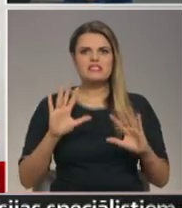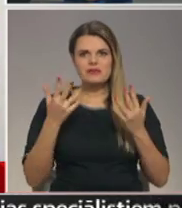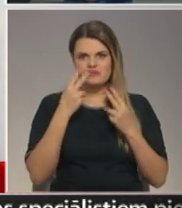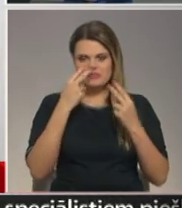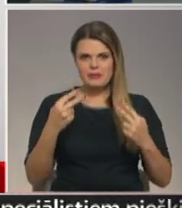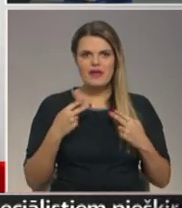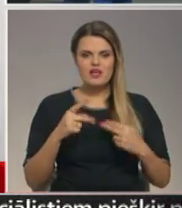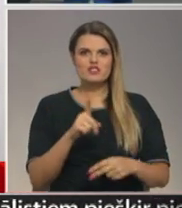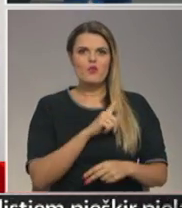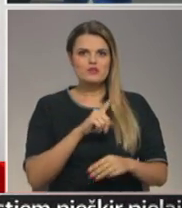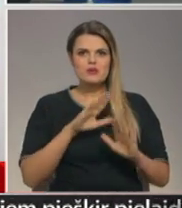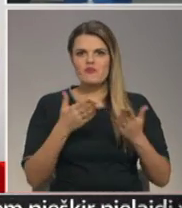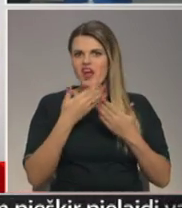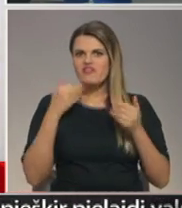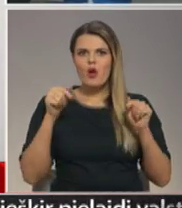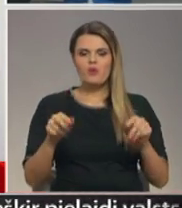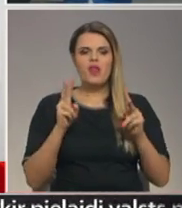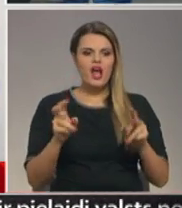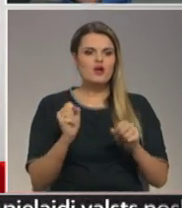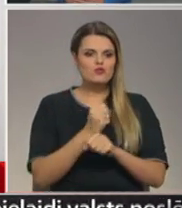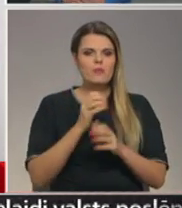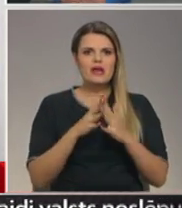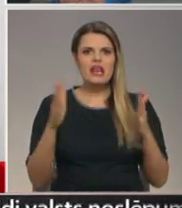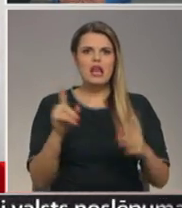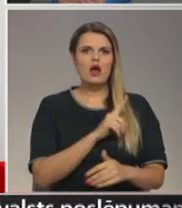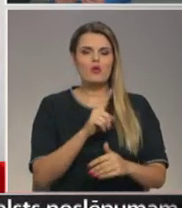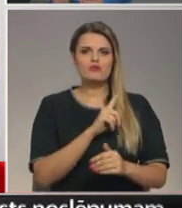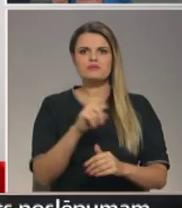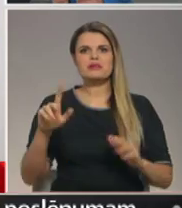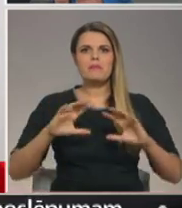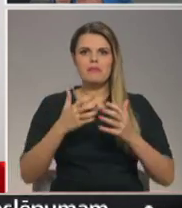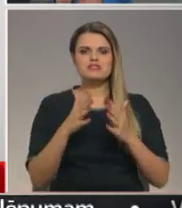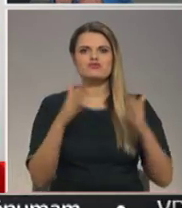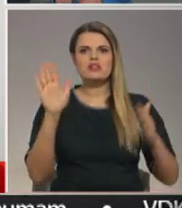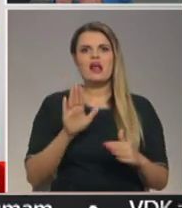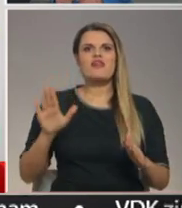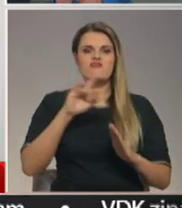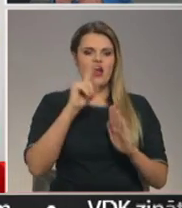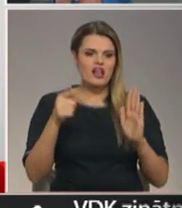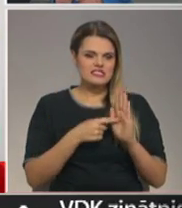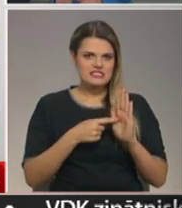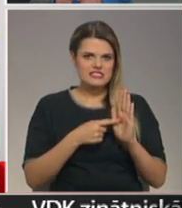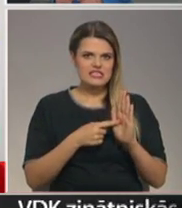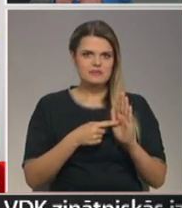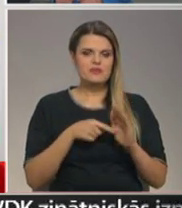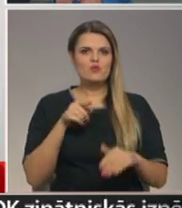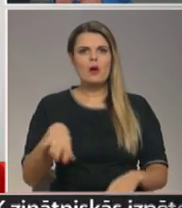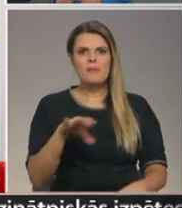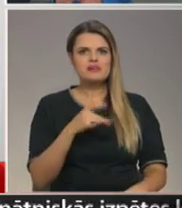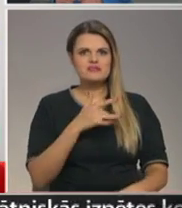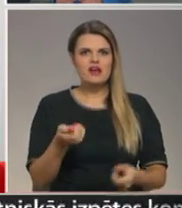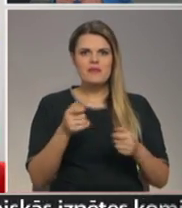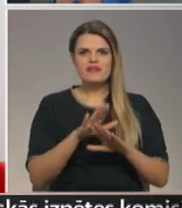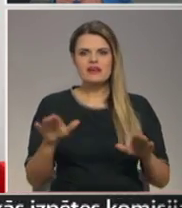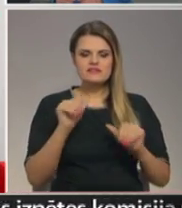pievērst sev uzmanību, vai nav tā, ka tomēr tā lielākā uzmanība ir pasaules lielvalstīm? Nu, to mēs laikam nekad